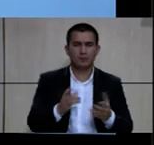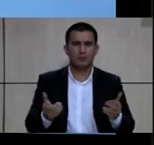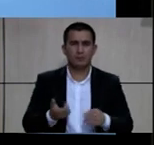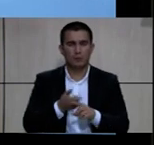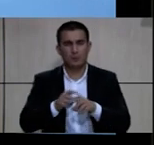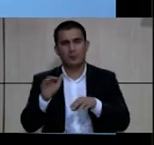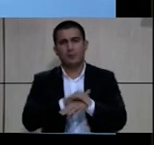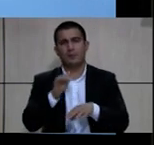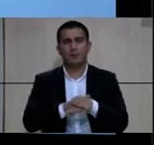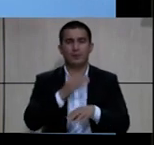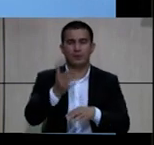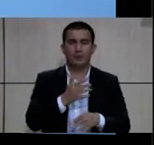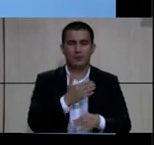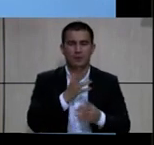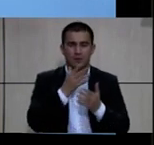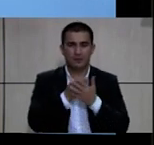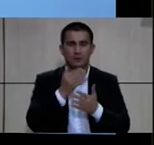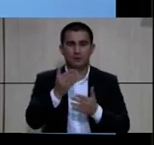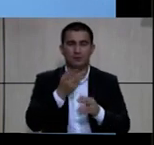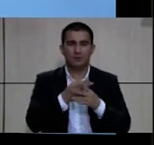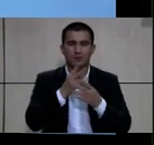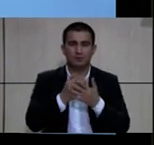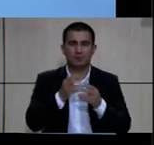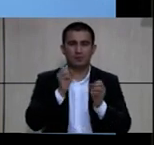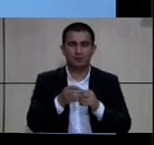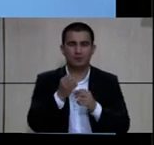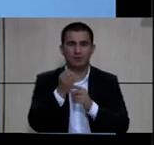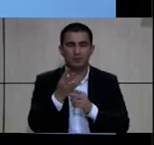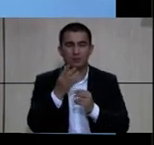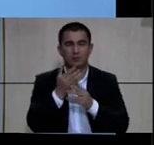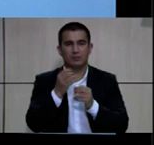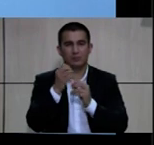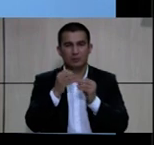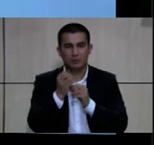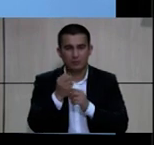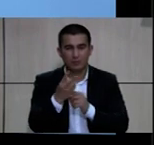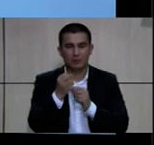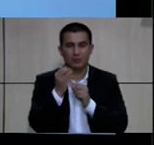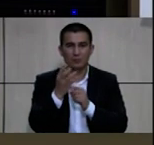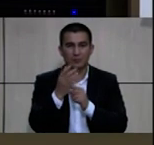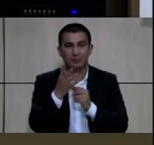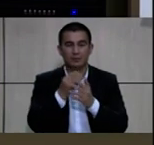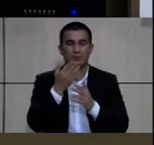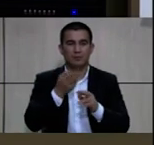Barakalla. Ko'krakda 12-15 ta umurtqadan iborat.